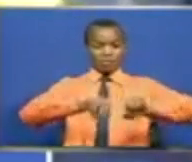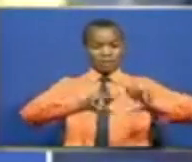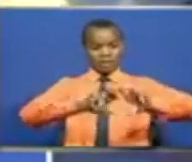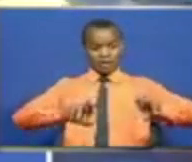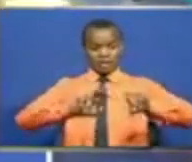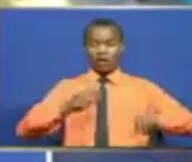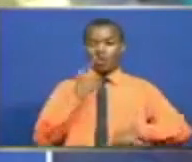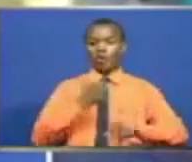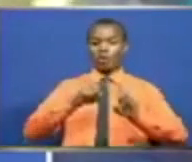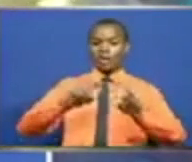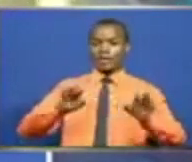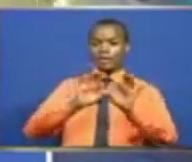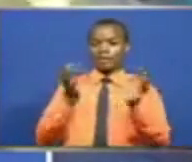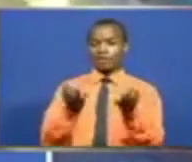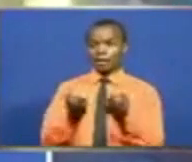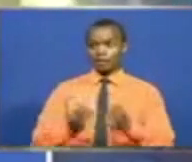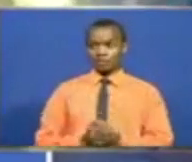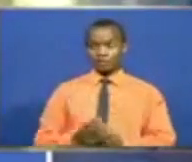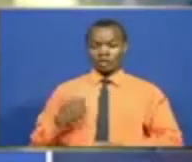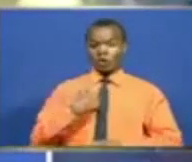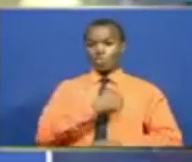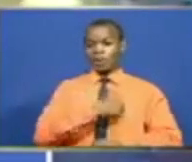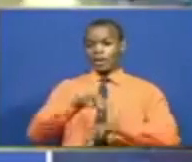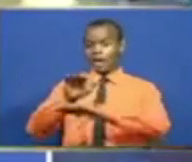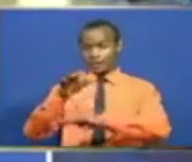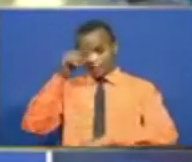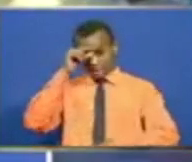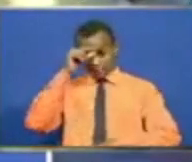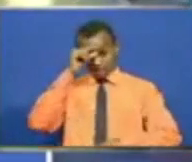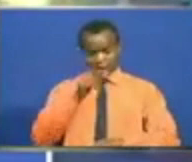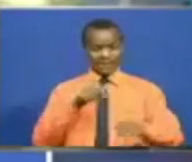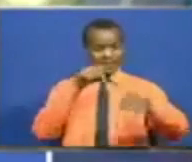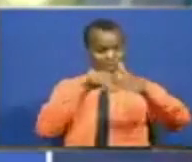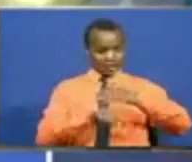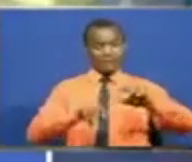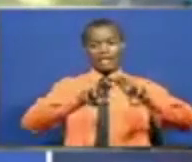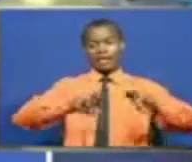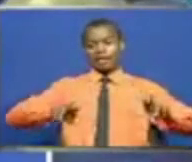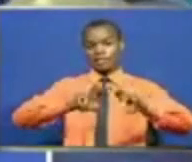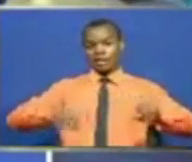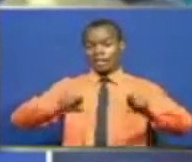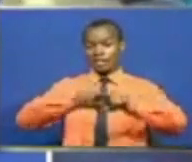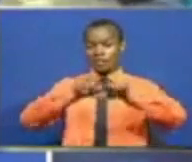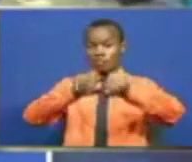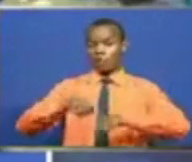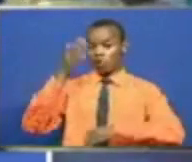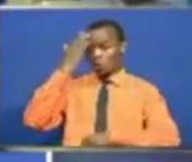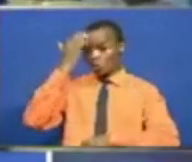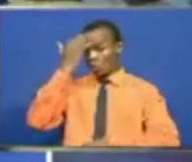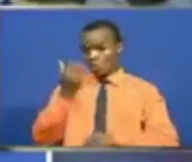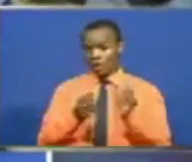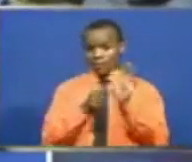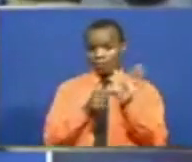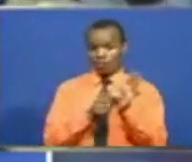motive. Tuliza serikali ifanye kabisa uchunguzi na tujue ni nini, kwa sababu huyu ndugu